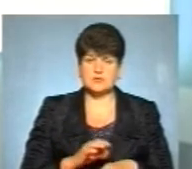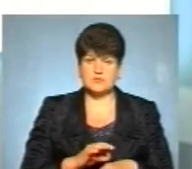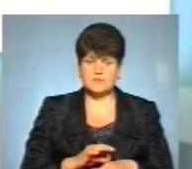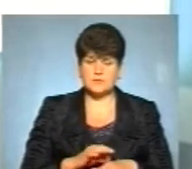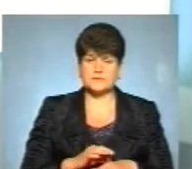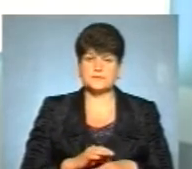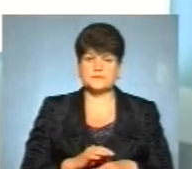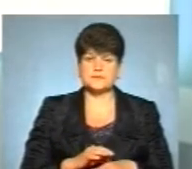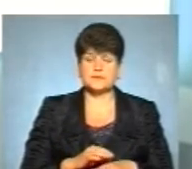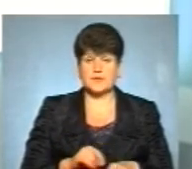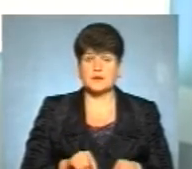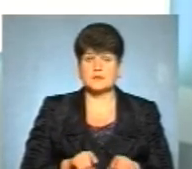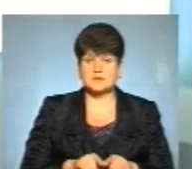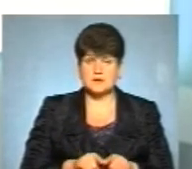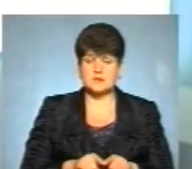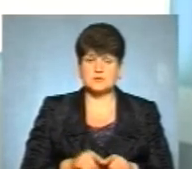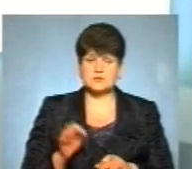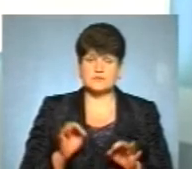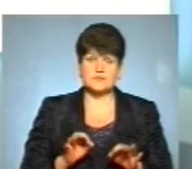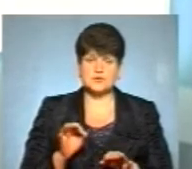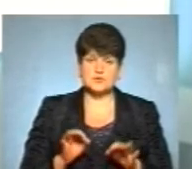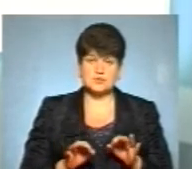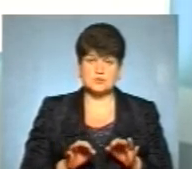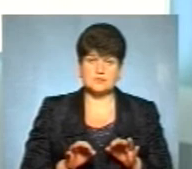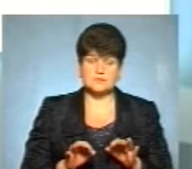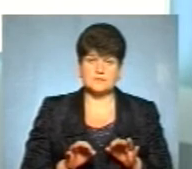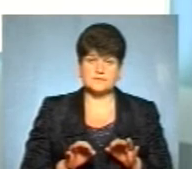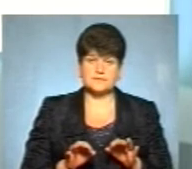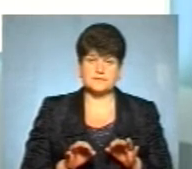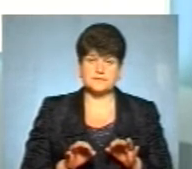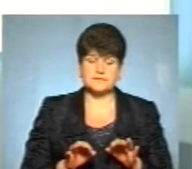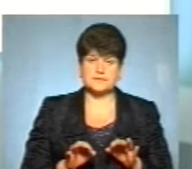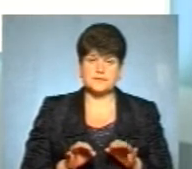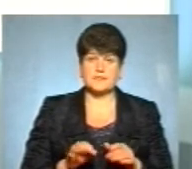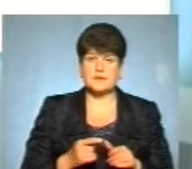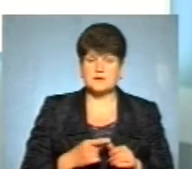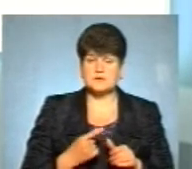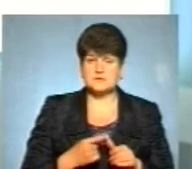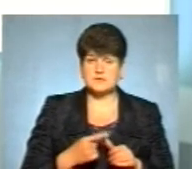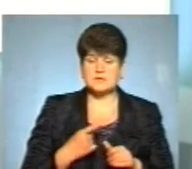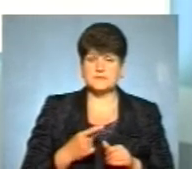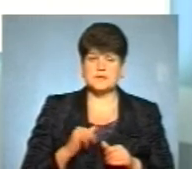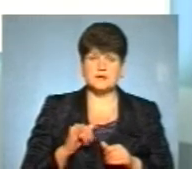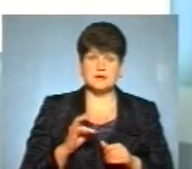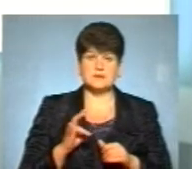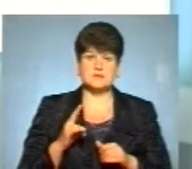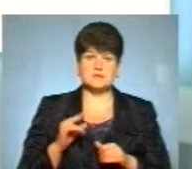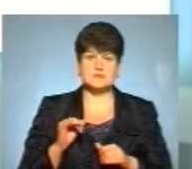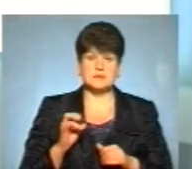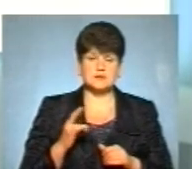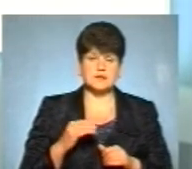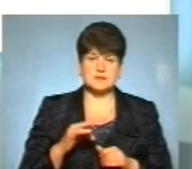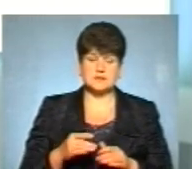COVID-19. Ну і також відсоток, до цього часу це був, називали його його інцидентність. Ось, і вона мала бути не